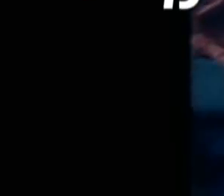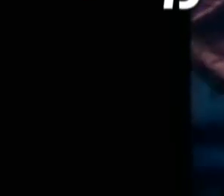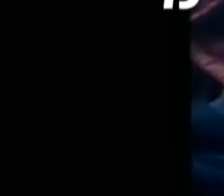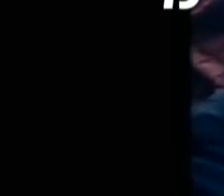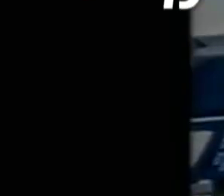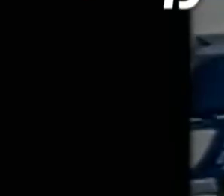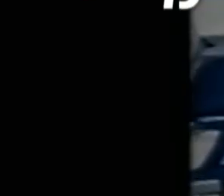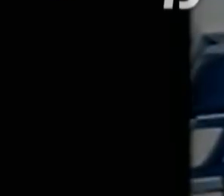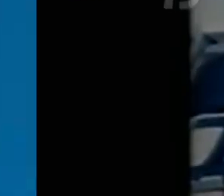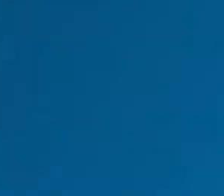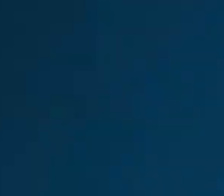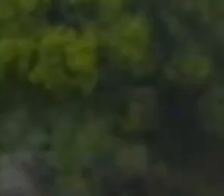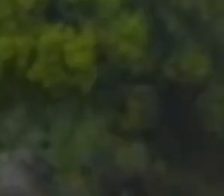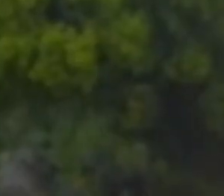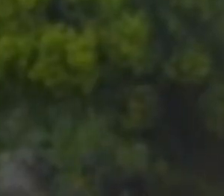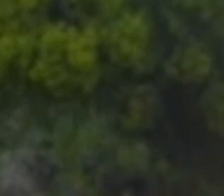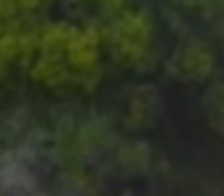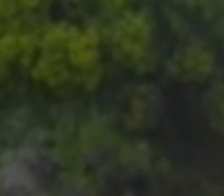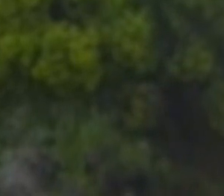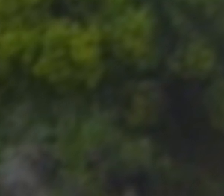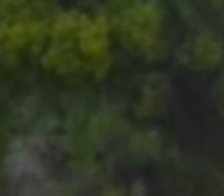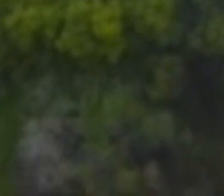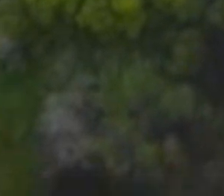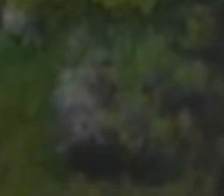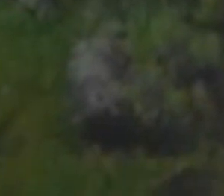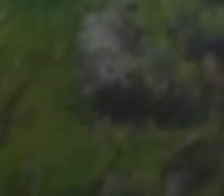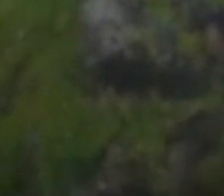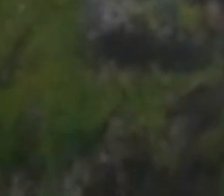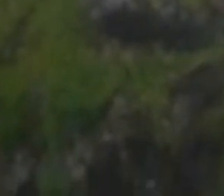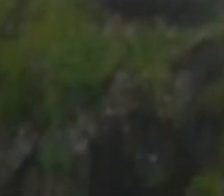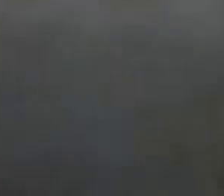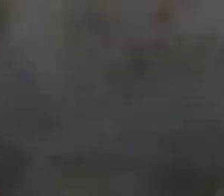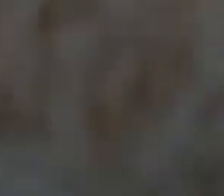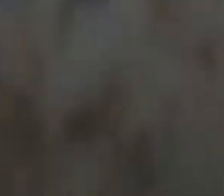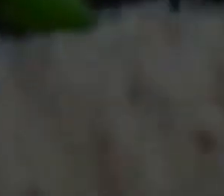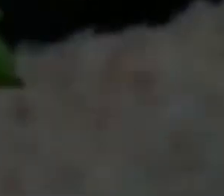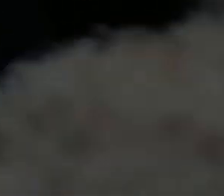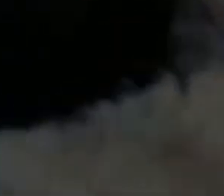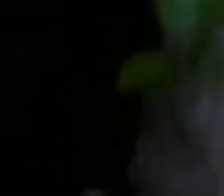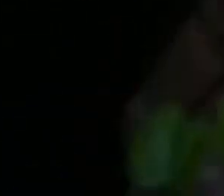פתאום נהייתי לבור ומאק. וגם גשם שוטף באביב.